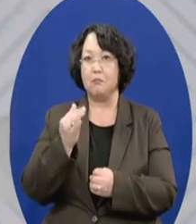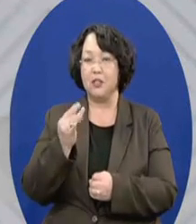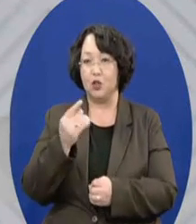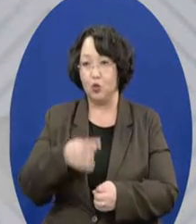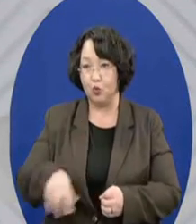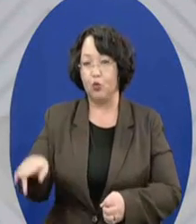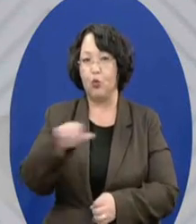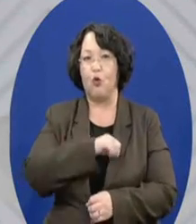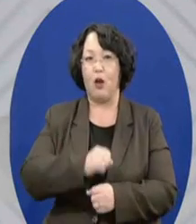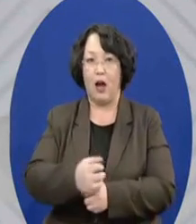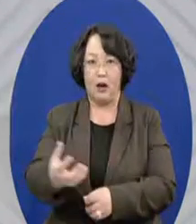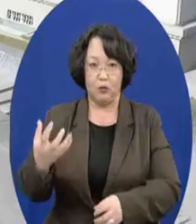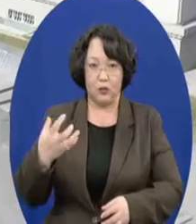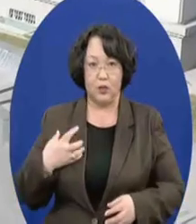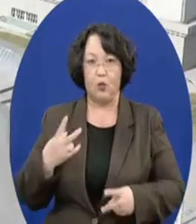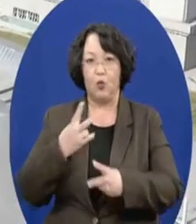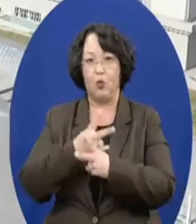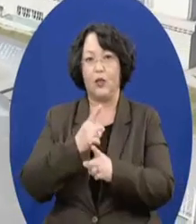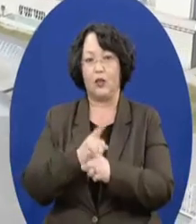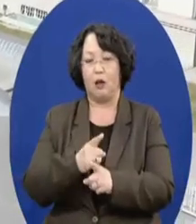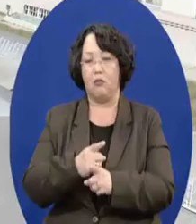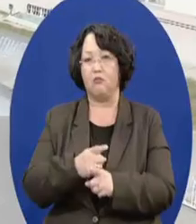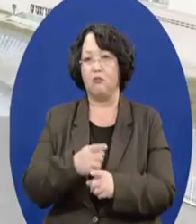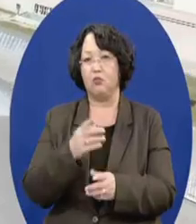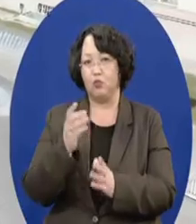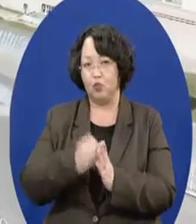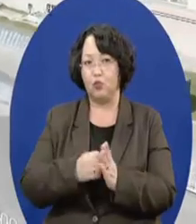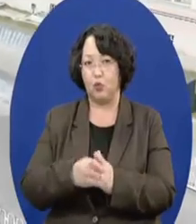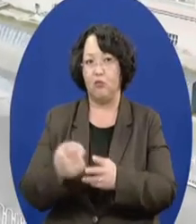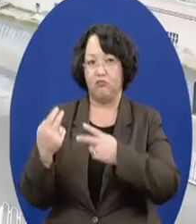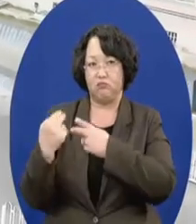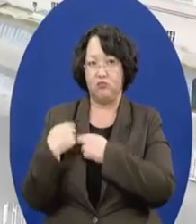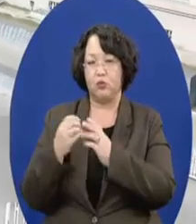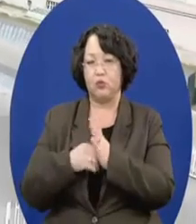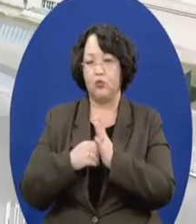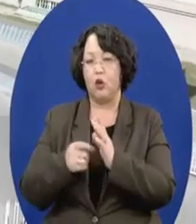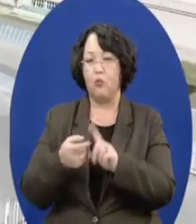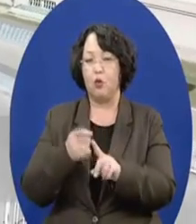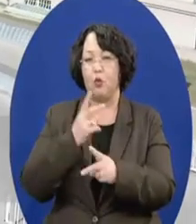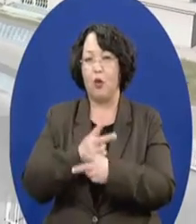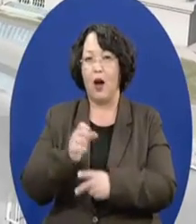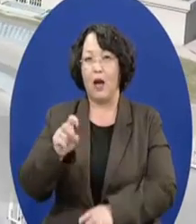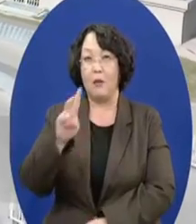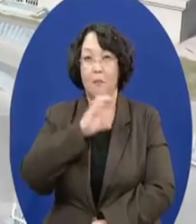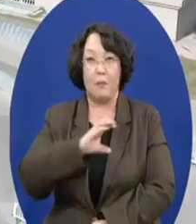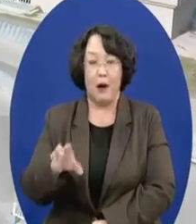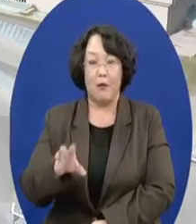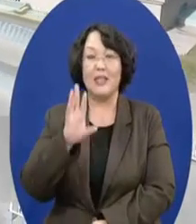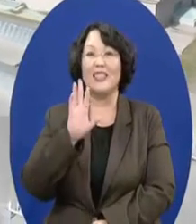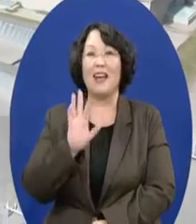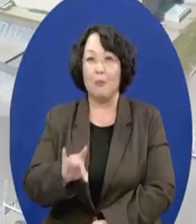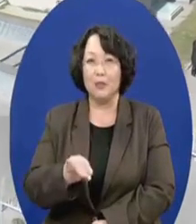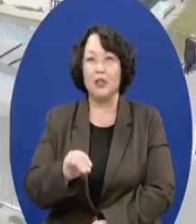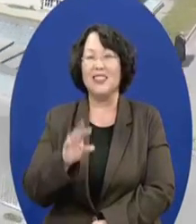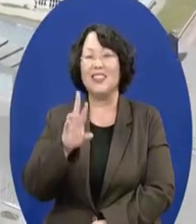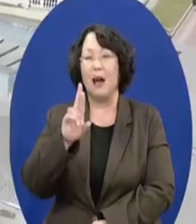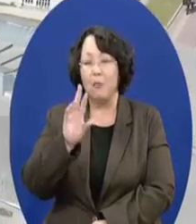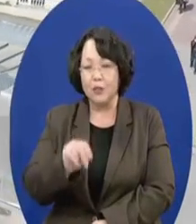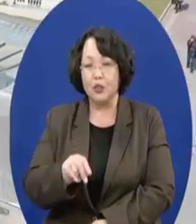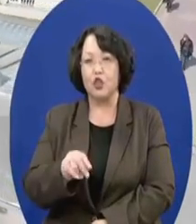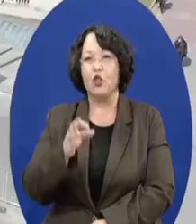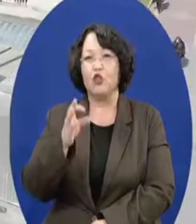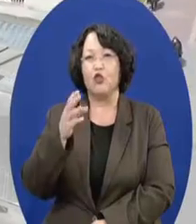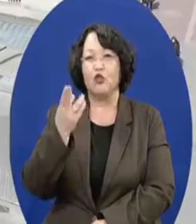энд хариуцлах хүлээн энэ хуулиараа бол. За одоогийн холбогдох хууль яривал аж ахуйн нэгж байгууллагууд ямар ч төрлийн койныг